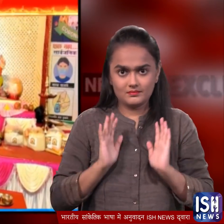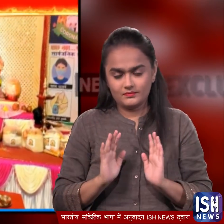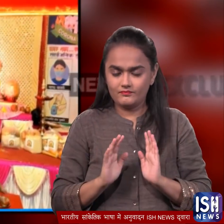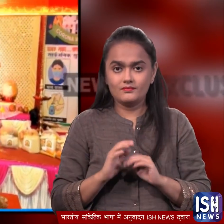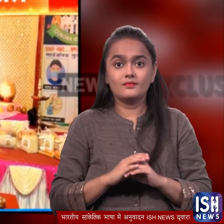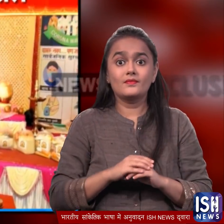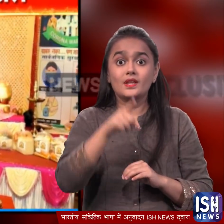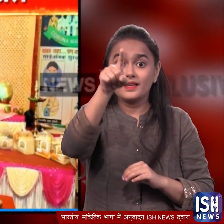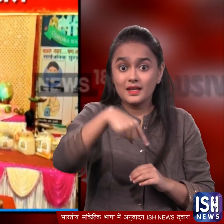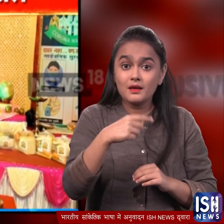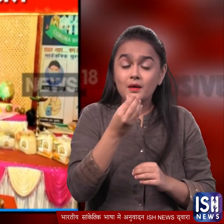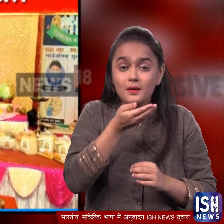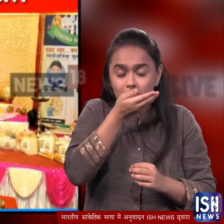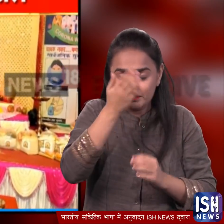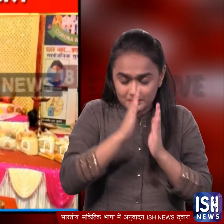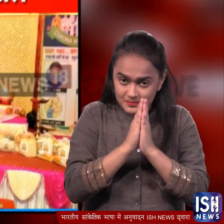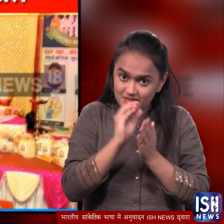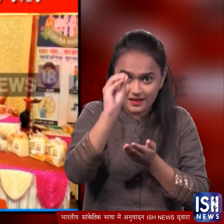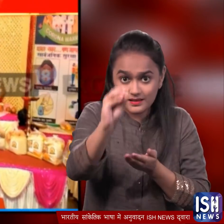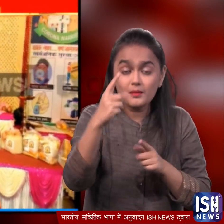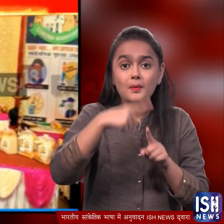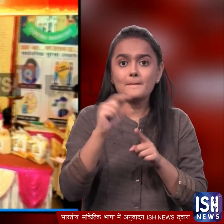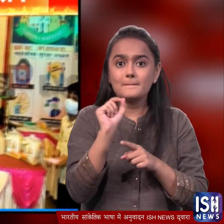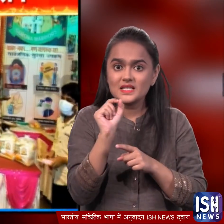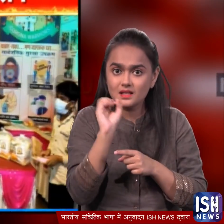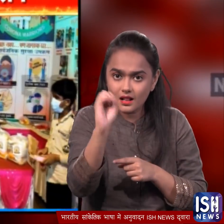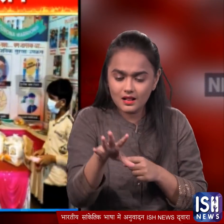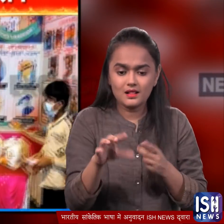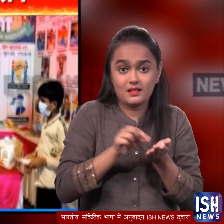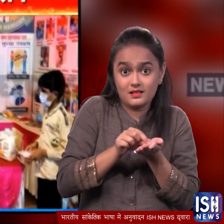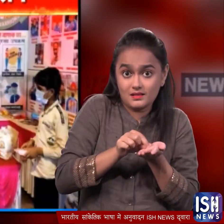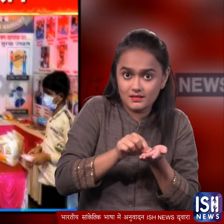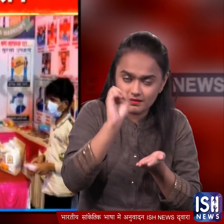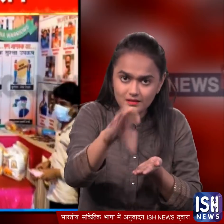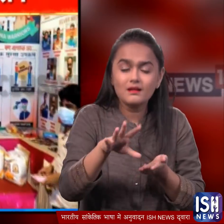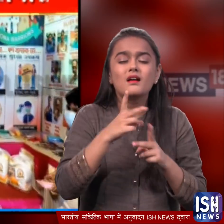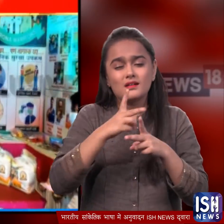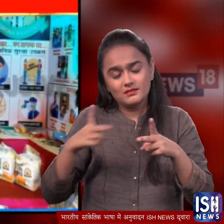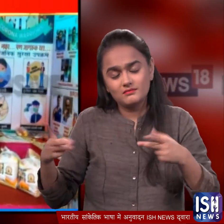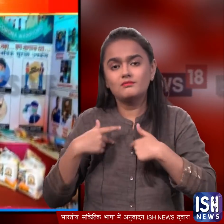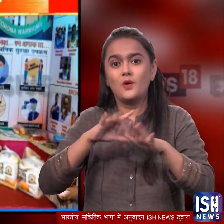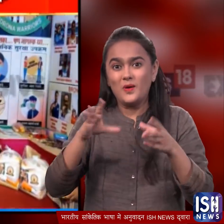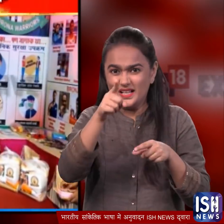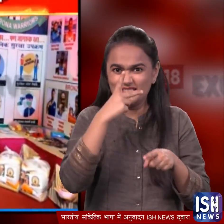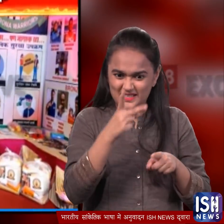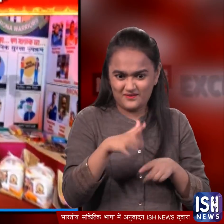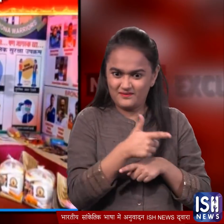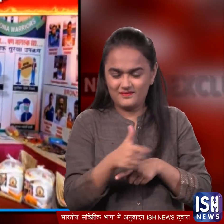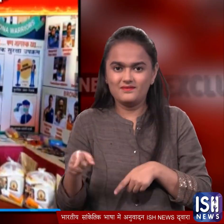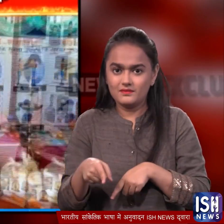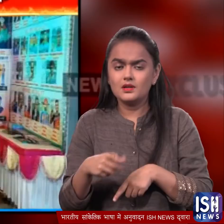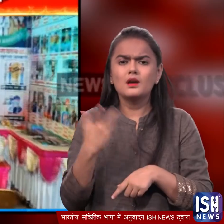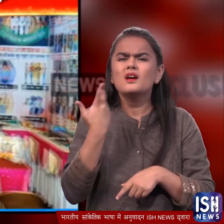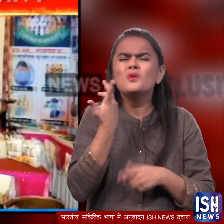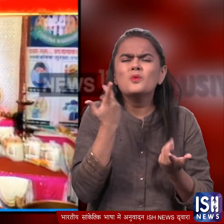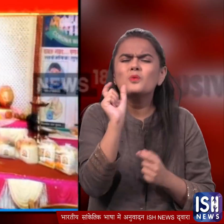सामने आपको प्रसाद के साथ साथ पेंसिल, इरेजर और दूसरी सारी चीजें आपको दिखाई पड़ रही